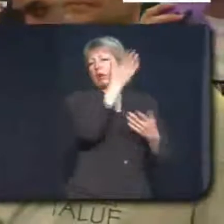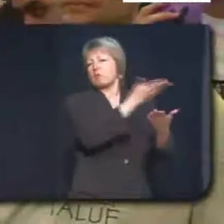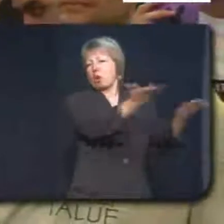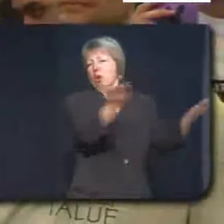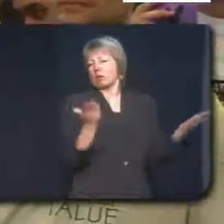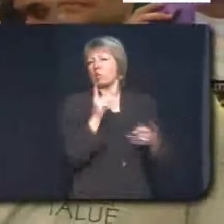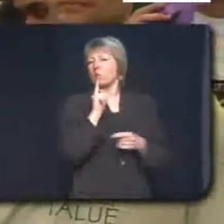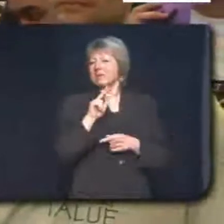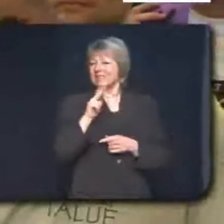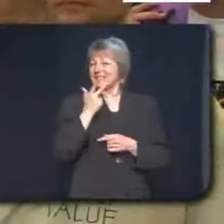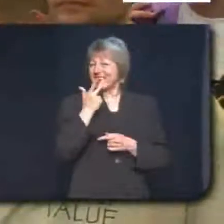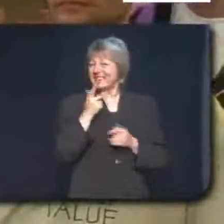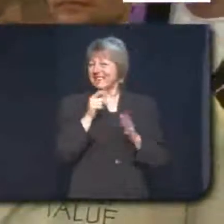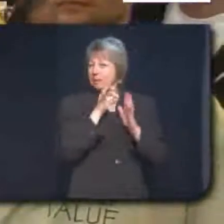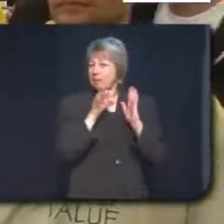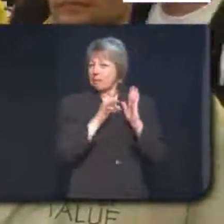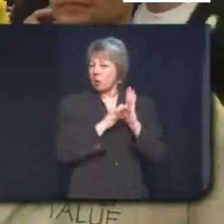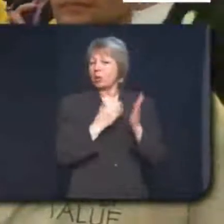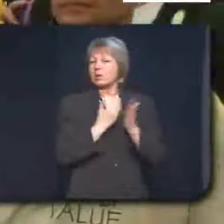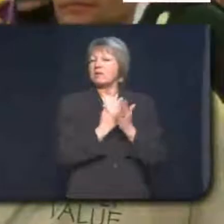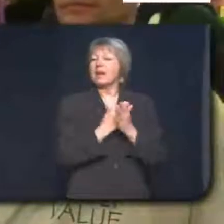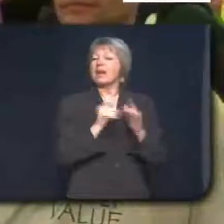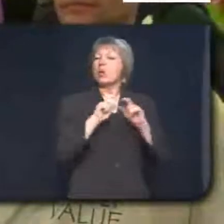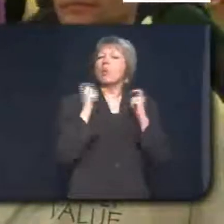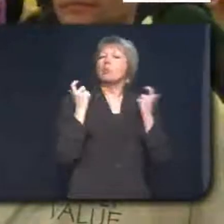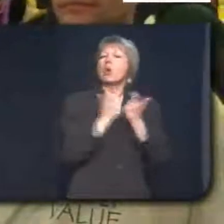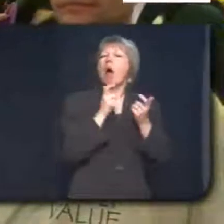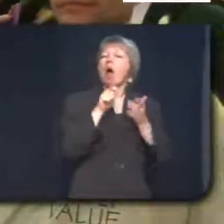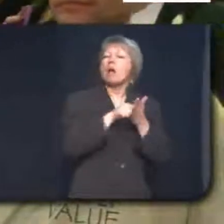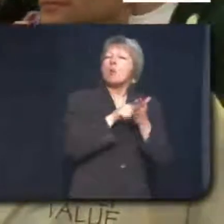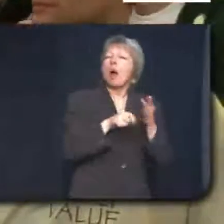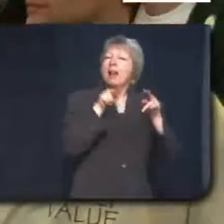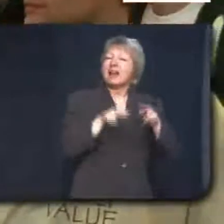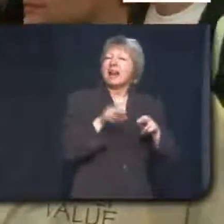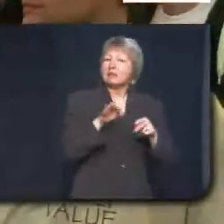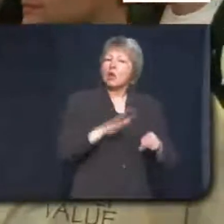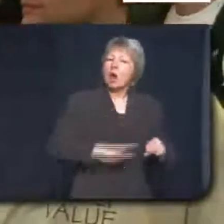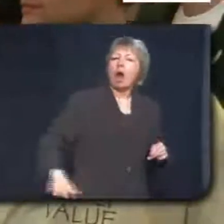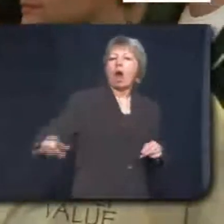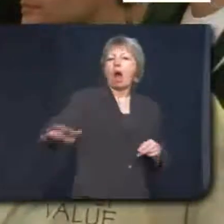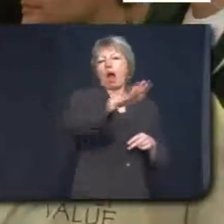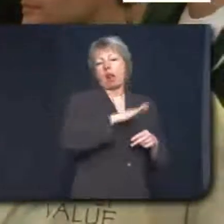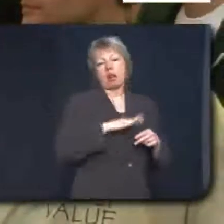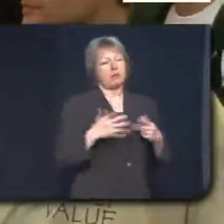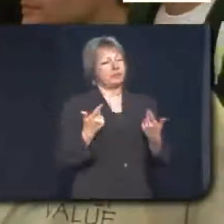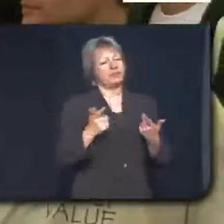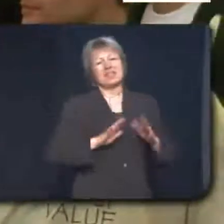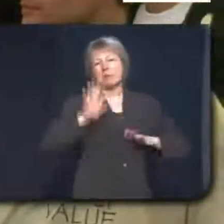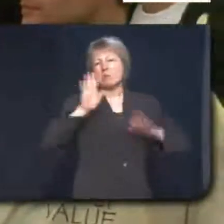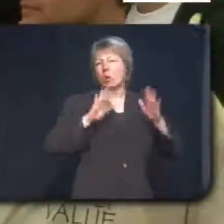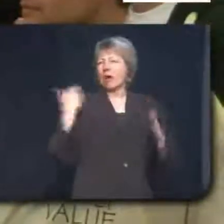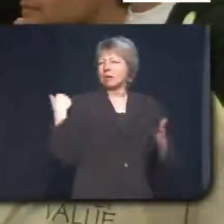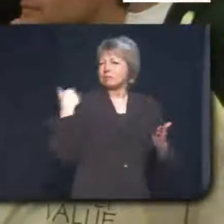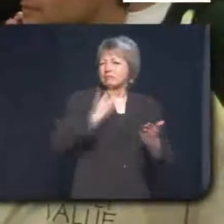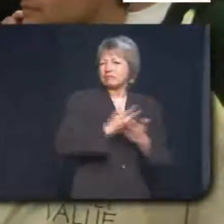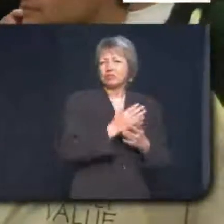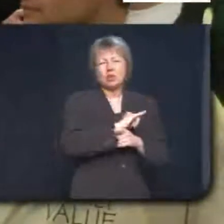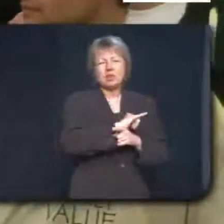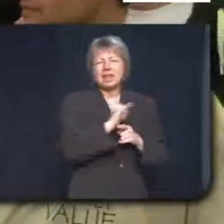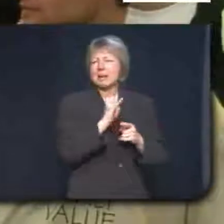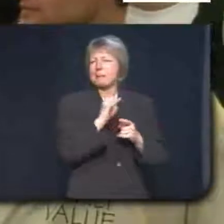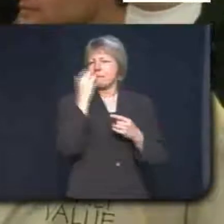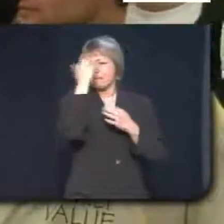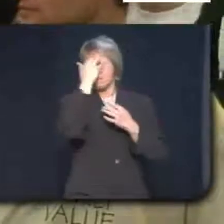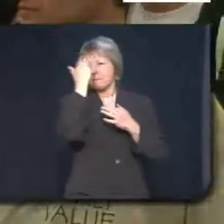nach der Forderung des kommunalen Wahlrechts für alle eingehen Demokratie ist historisch immer schon die Frage auch danach wer daran